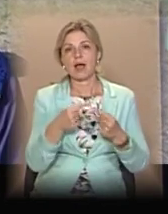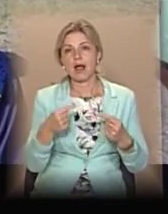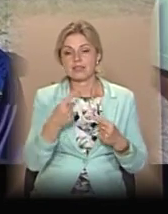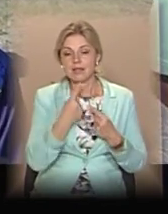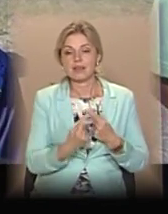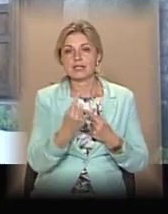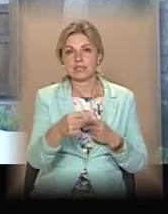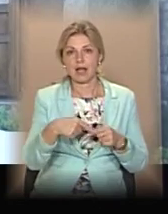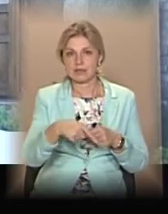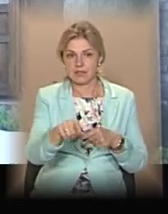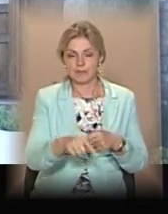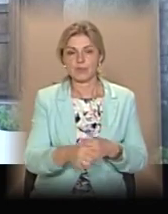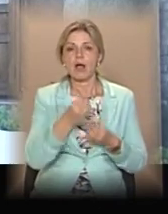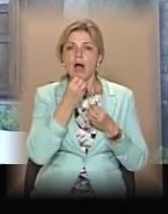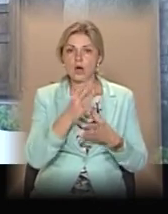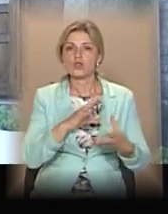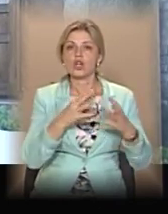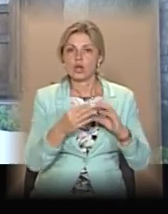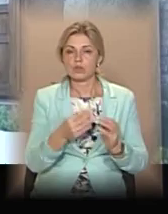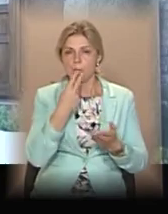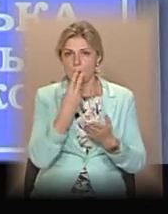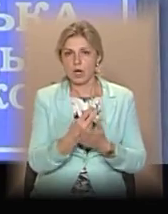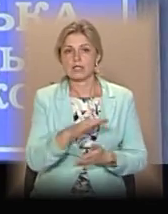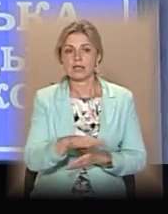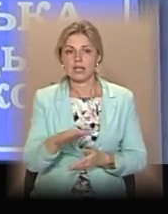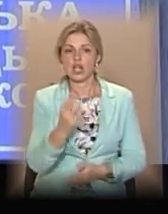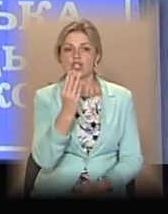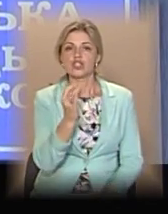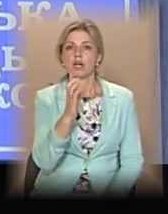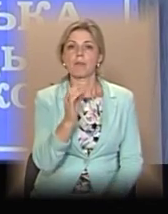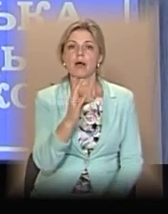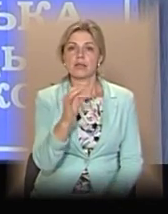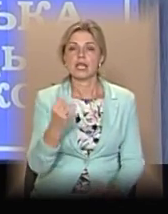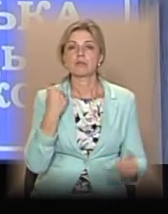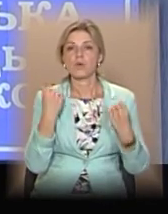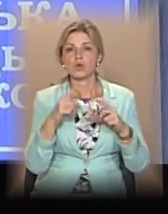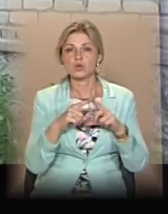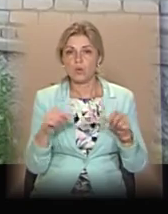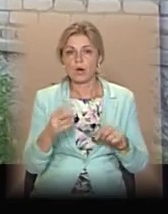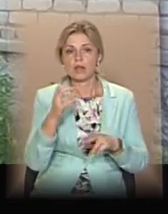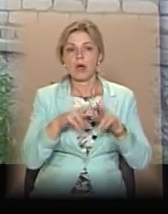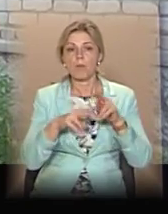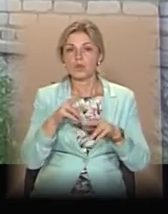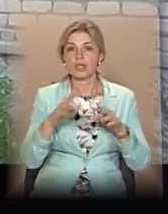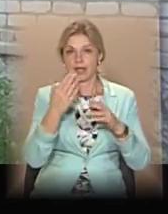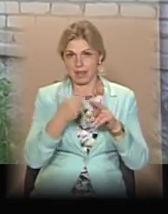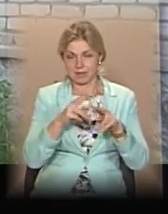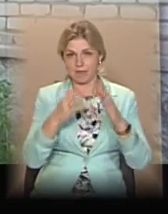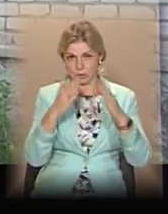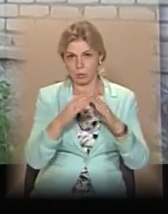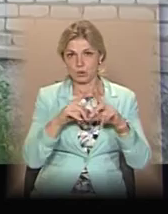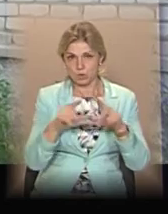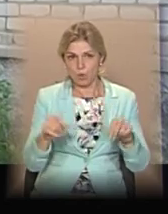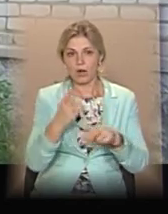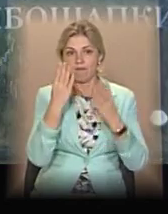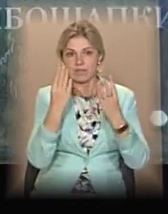дистанціях. Гарні результати показали й вихованці Щербанівської спортивної школи. На будівлі школи у цей день проведення